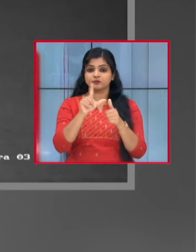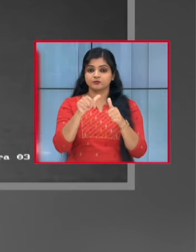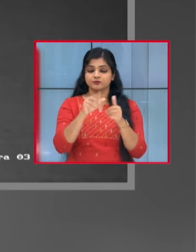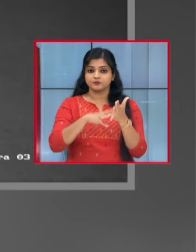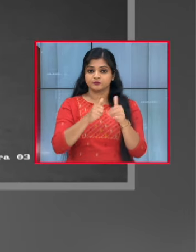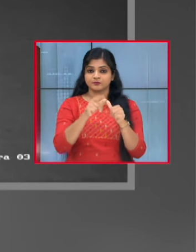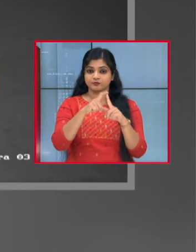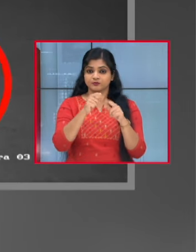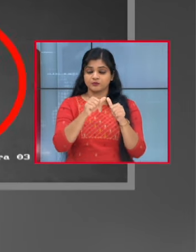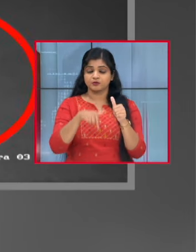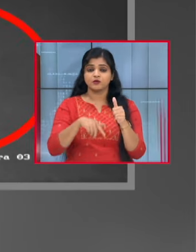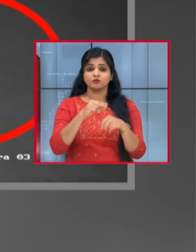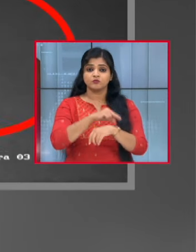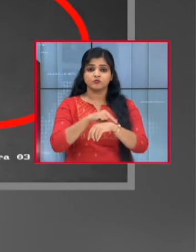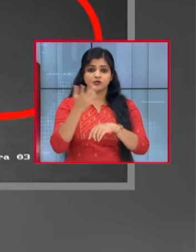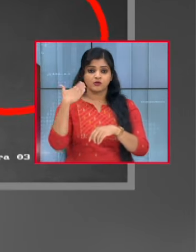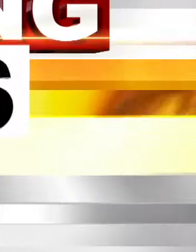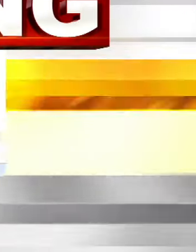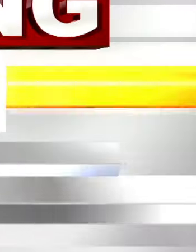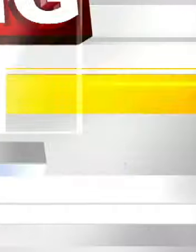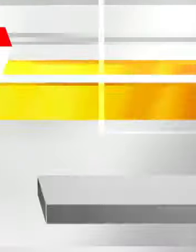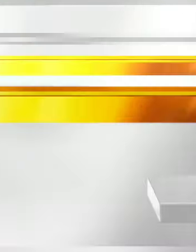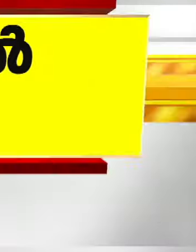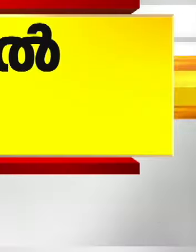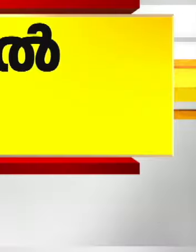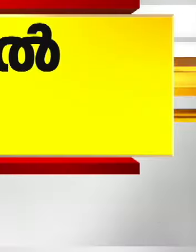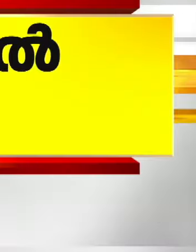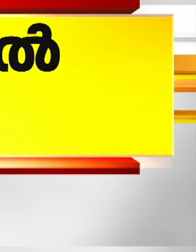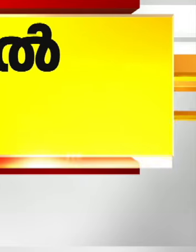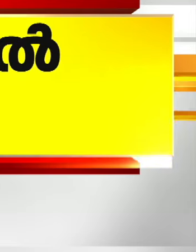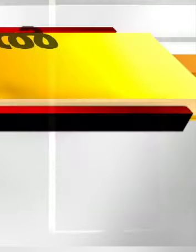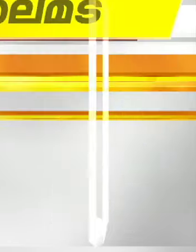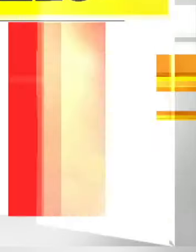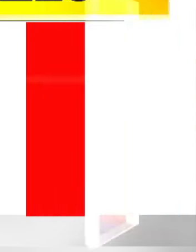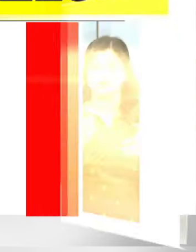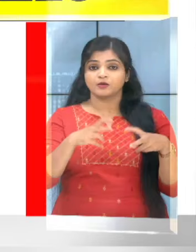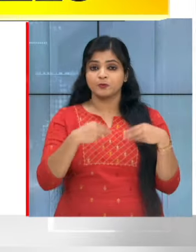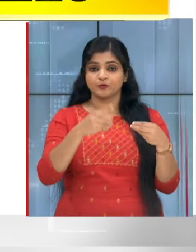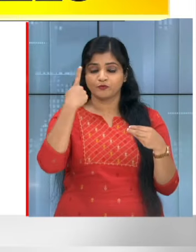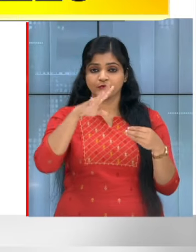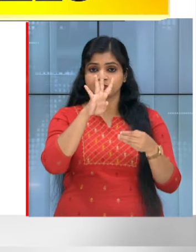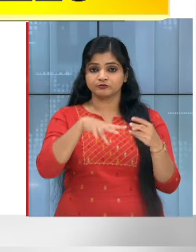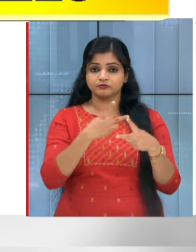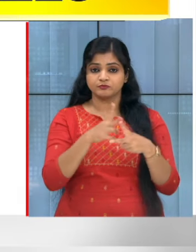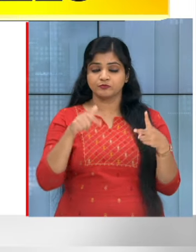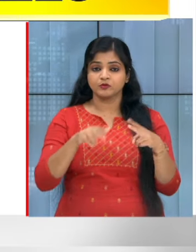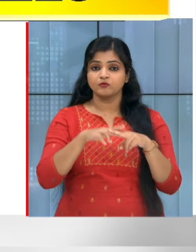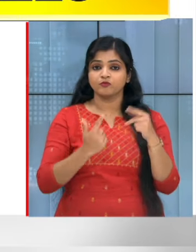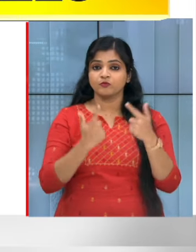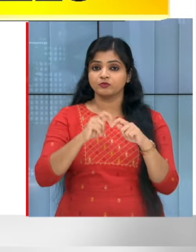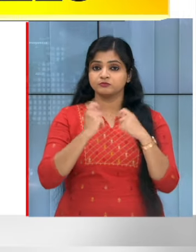സാന്നിധ്യം അത് മുമ്പ് തന്നെ പരാതി ഉയർന്ന ഒരിടമാണോ? അവിടെ ഈ പുലിയെ പിടികൂടാൻ കൂടോ മറ്റ് നടപടികളോ വനംവകുപ്പിന്റെ ഭാഗത്തുനിന്ന് ഇതുവരെ